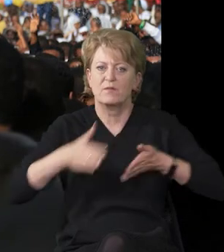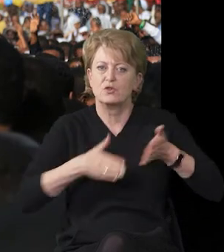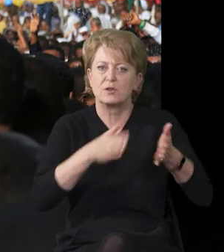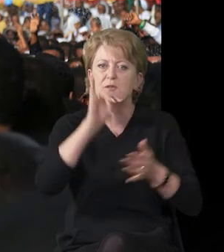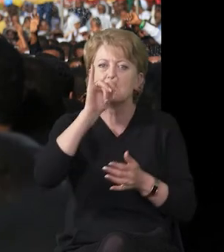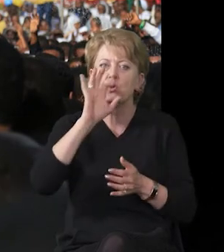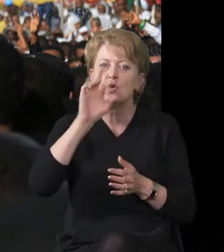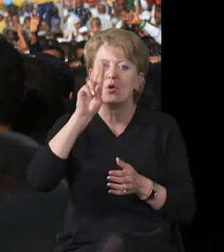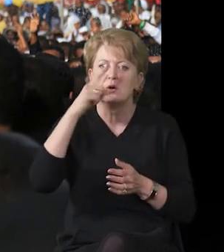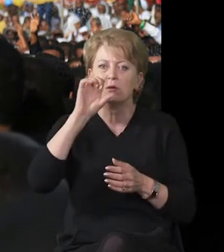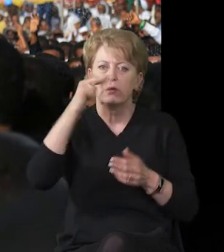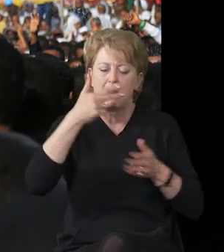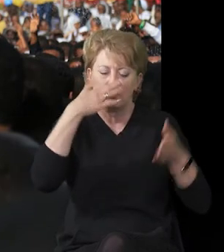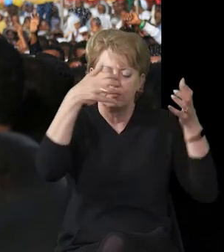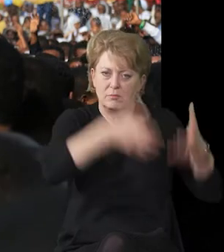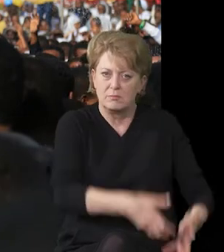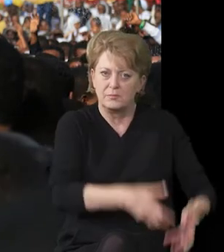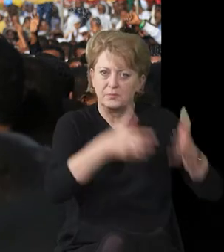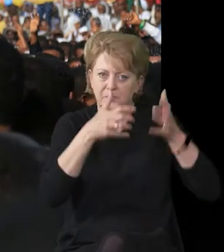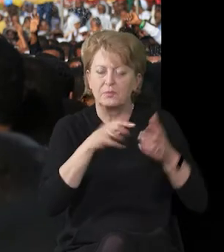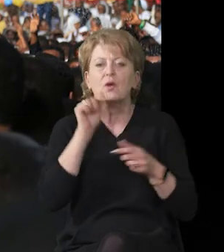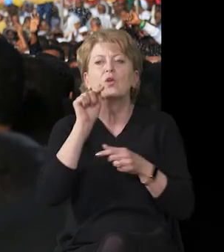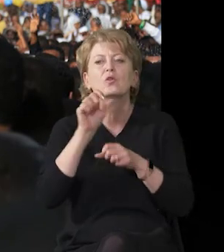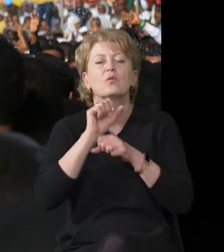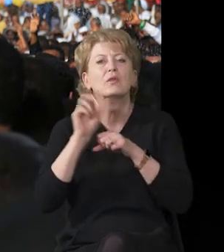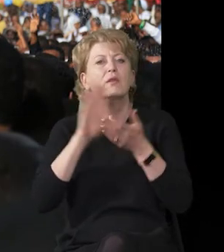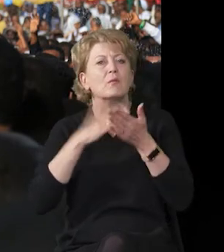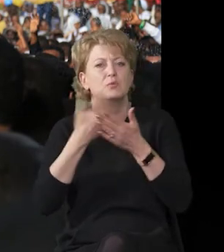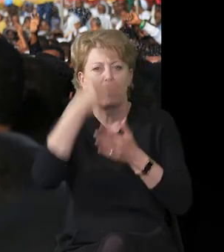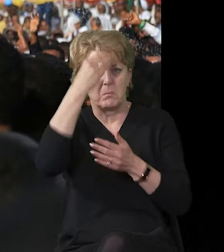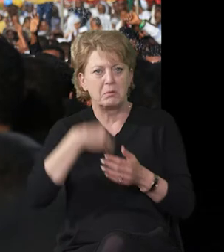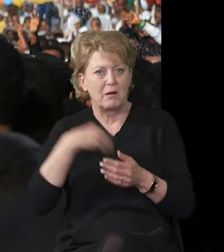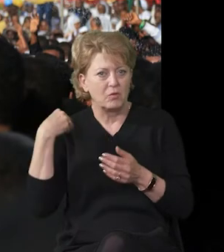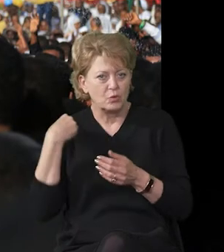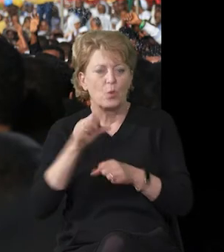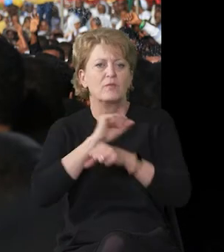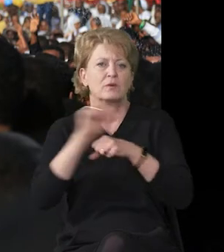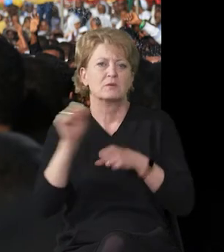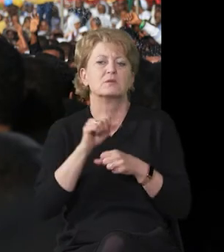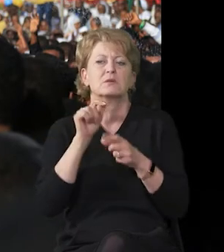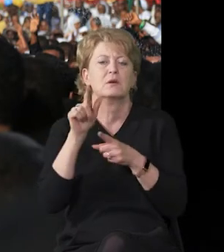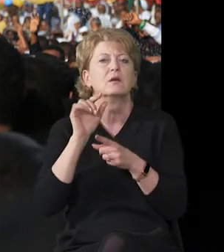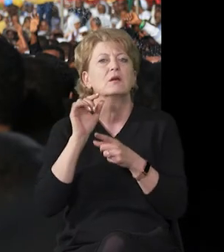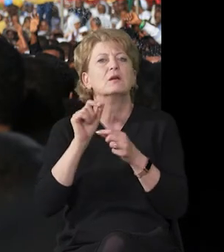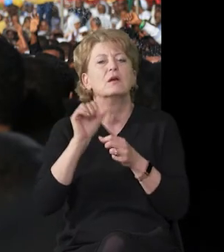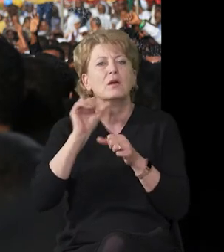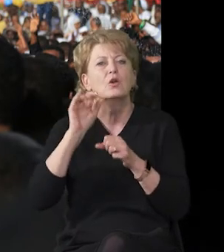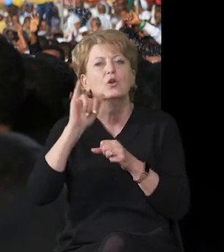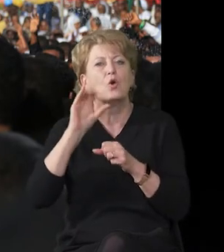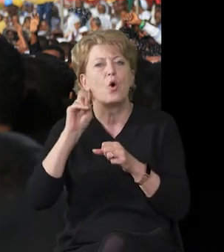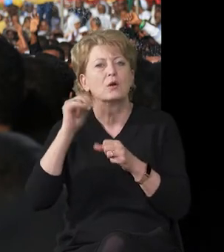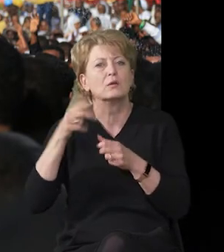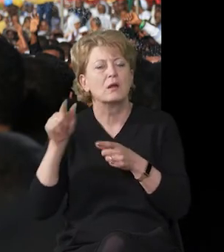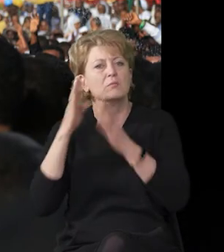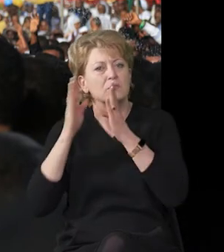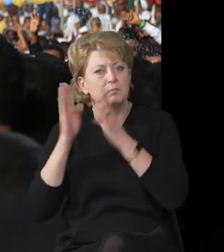prawosławnym jest to tak zwane święto Jordanu. I centralnym punktem tego święta jest pokropienie święconą wodą.